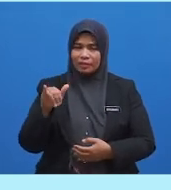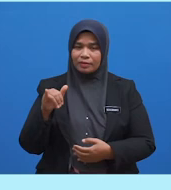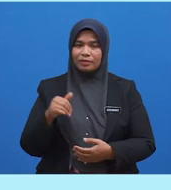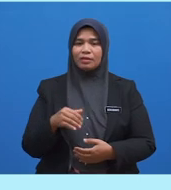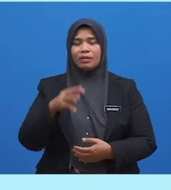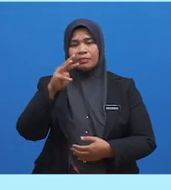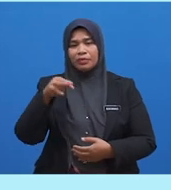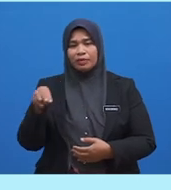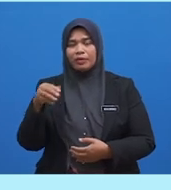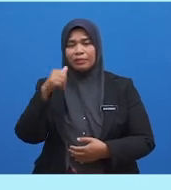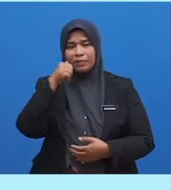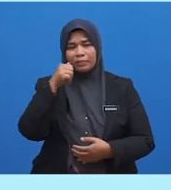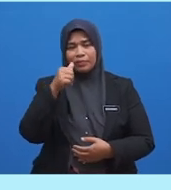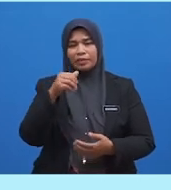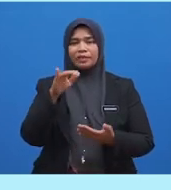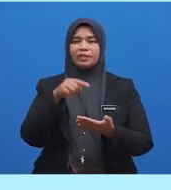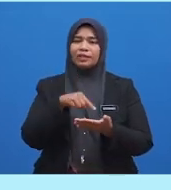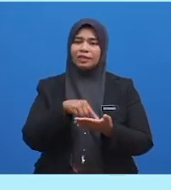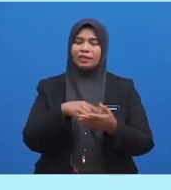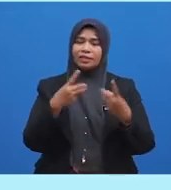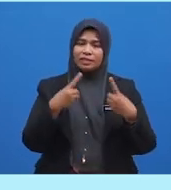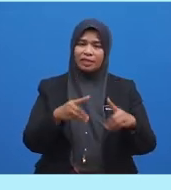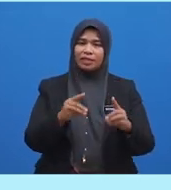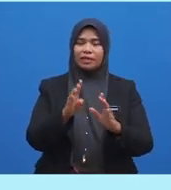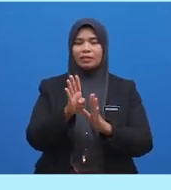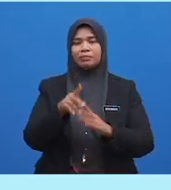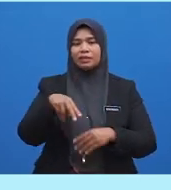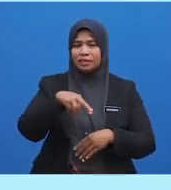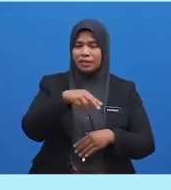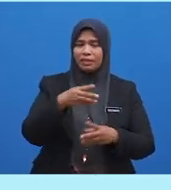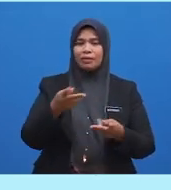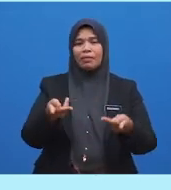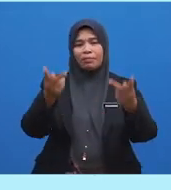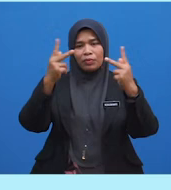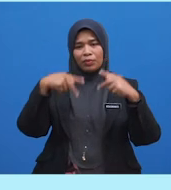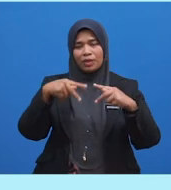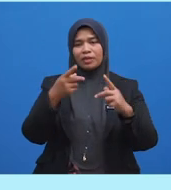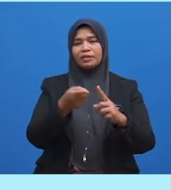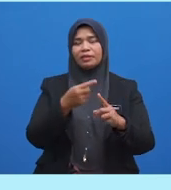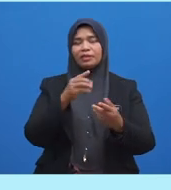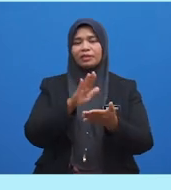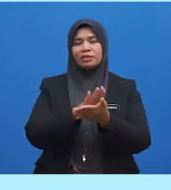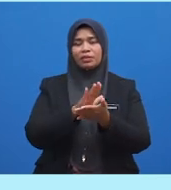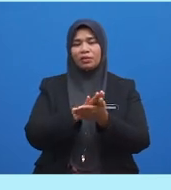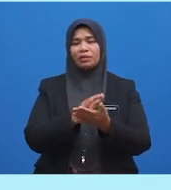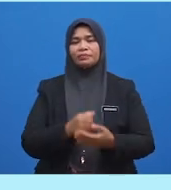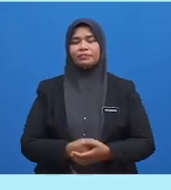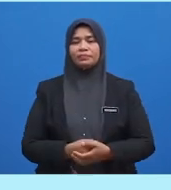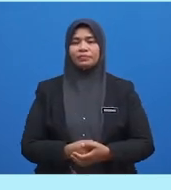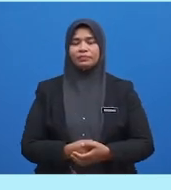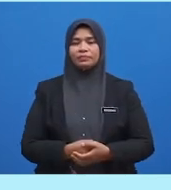murid perempuan ini sedang berjalan pulang dari sekolah